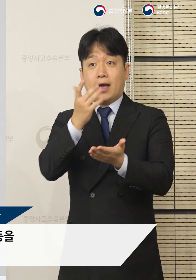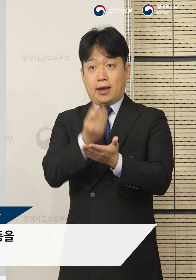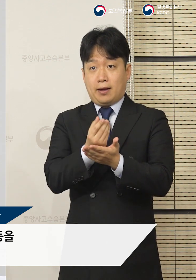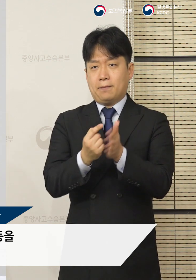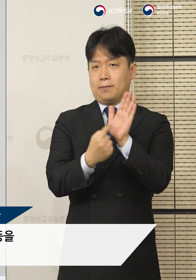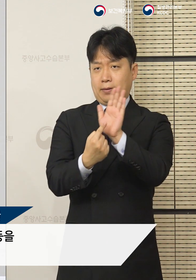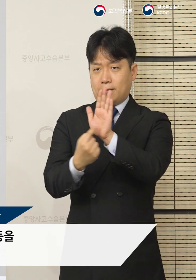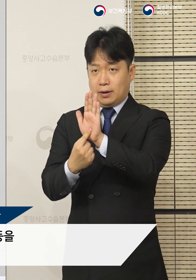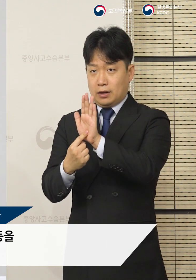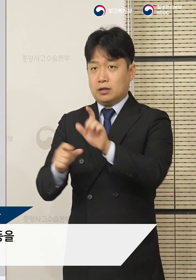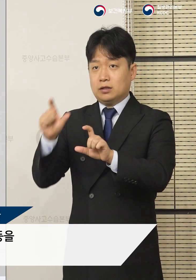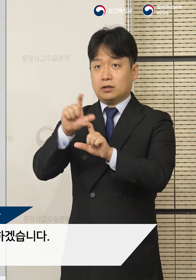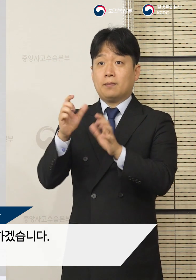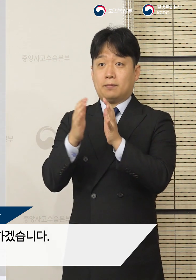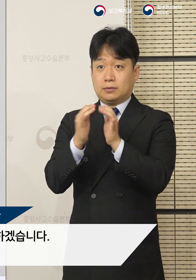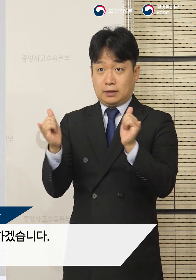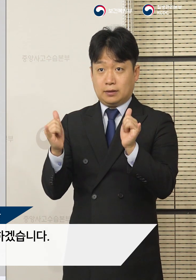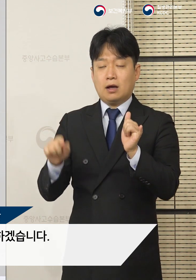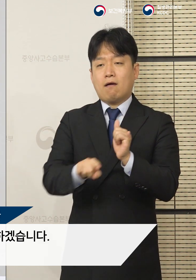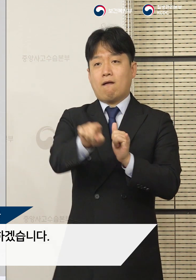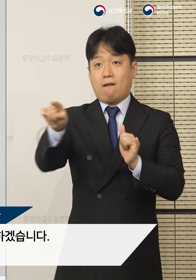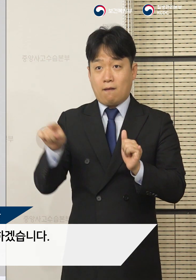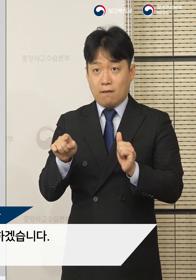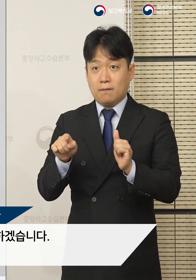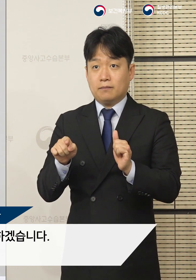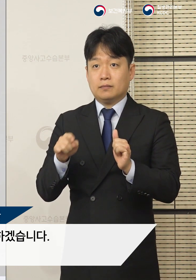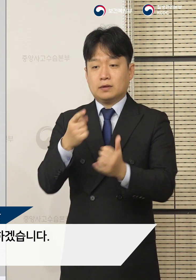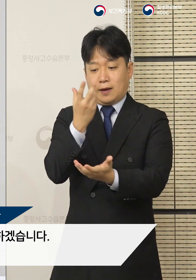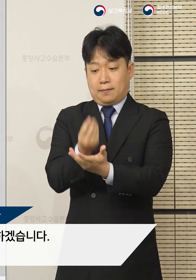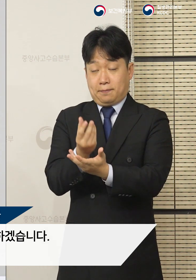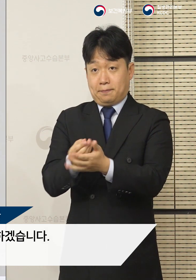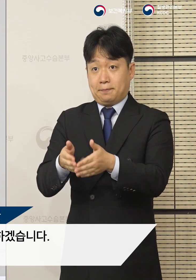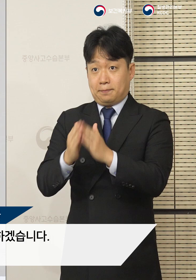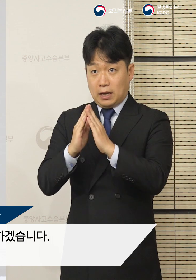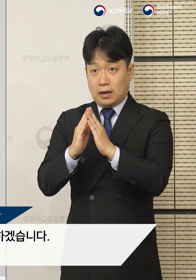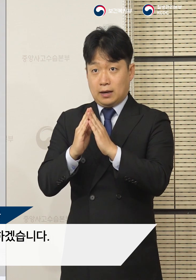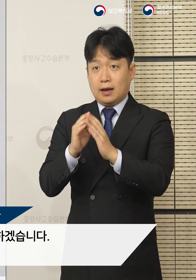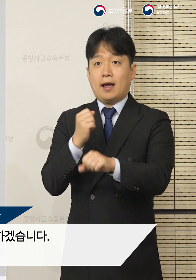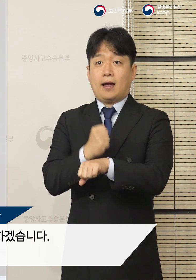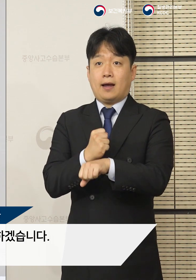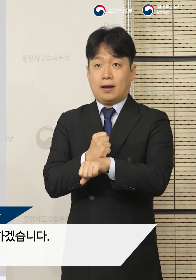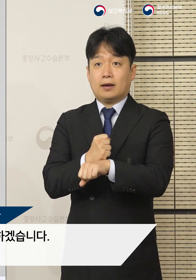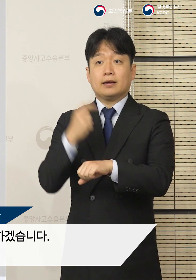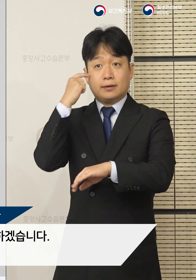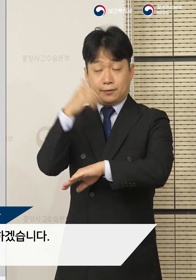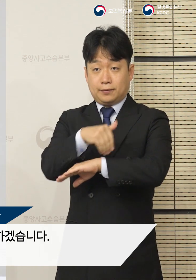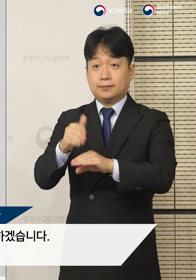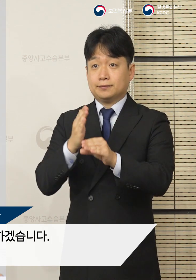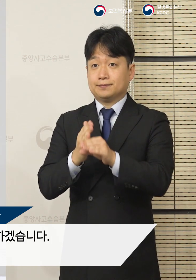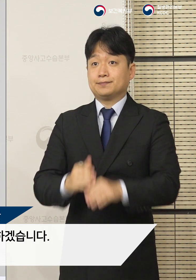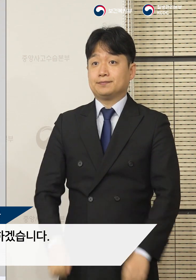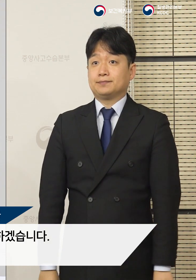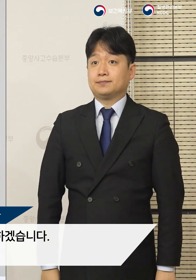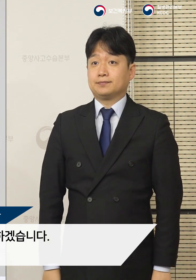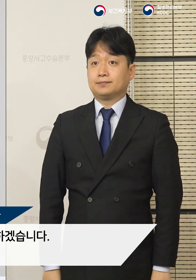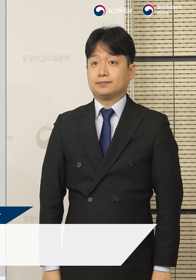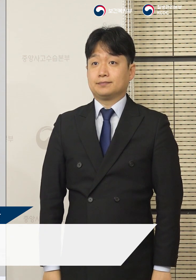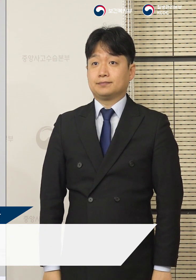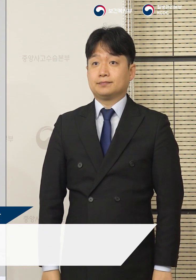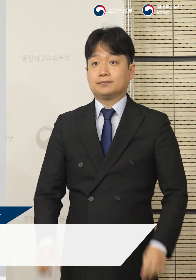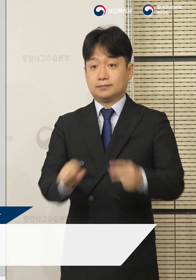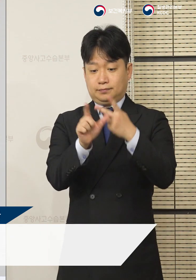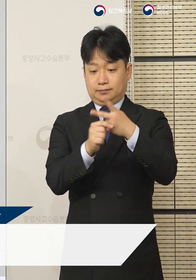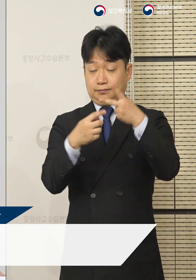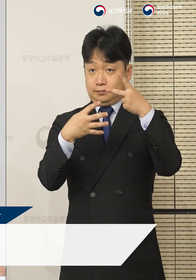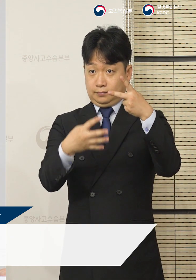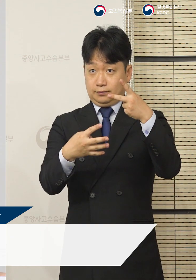대한 홍보를 강화하여 좀 더 많은 내외국인들이 앱을 설치하여 사용하게끔 하겠습니다.